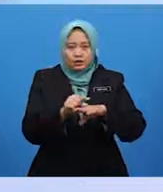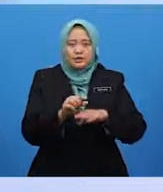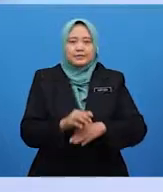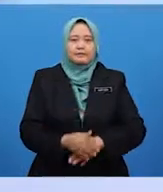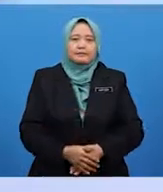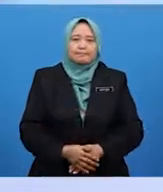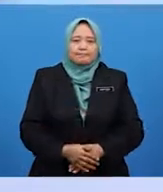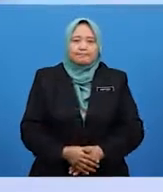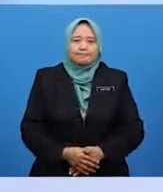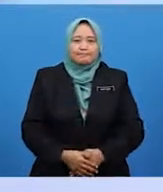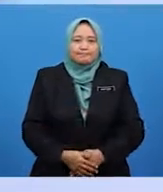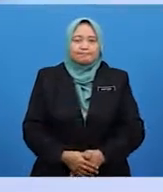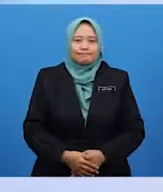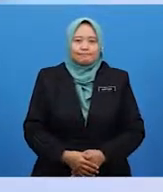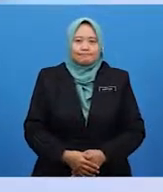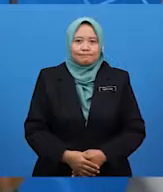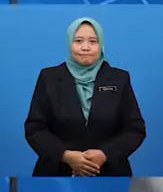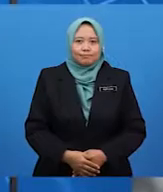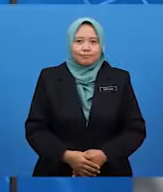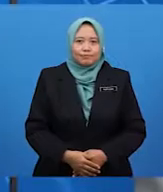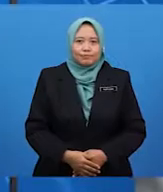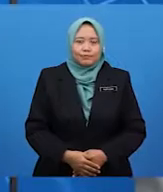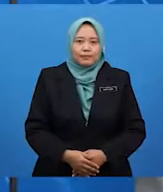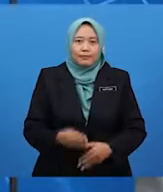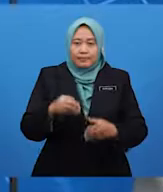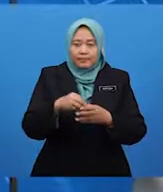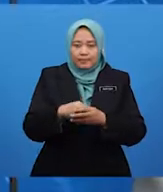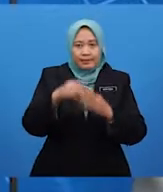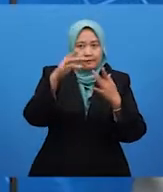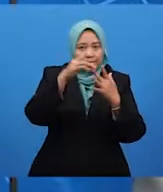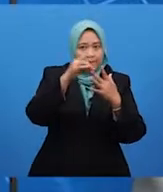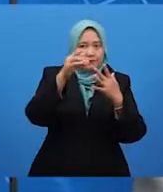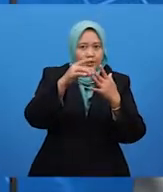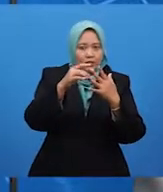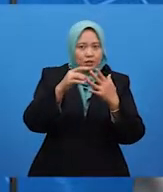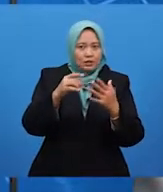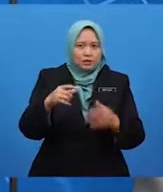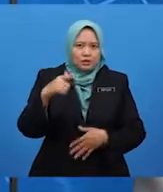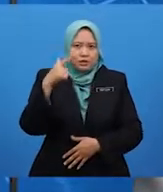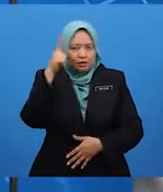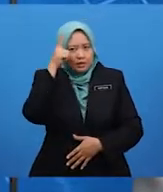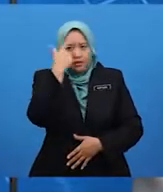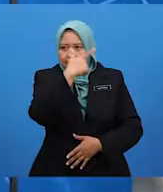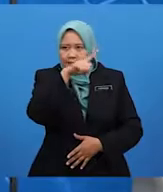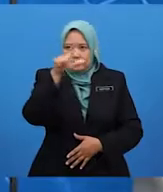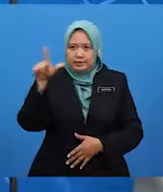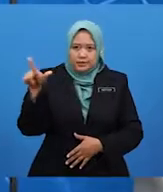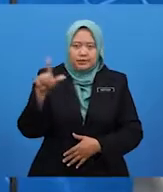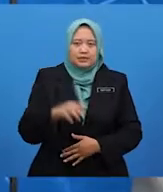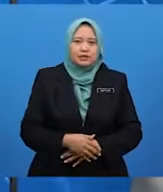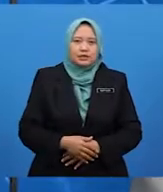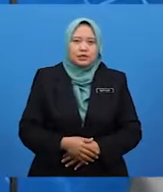satu cabang seni yang semakin diminati. Dalam pemilihan landscape contohnya, terdapat beberapa elemen yang perlu dikenal